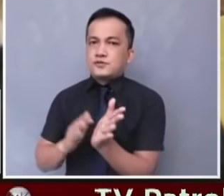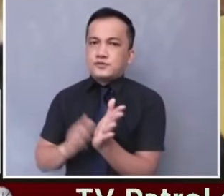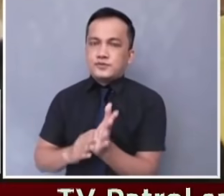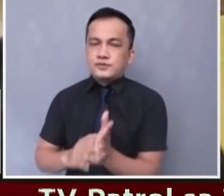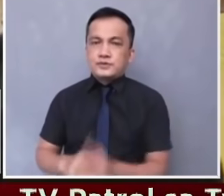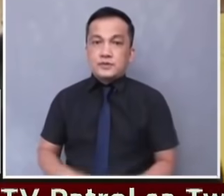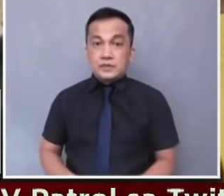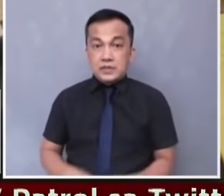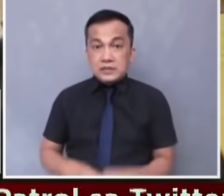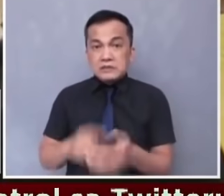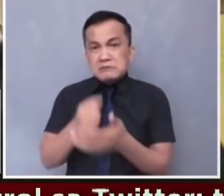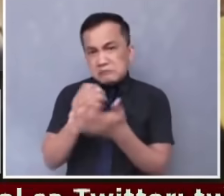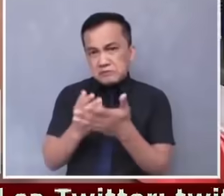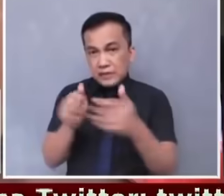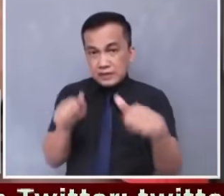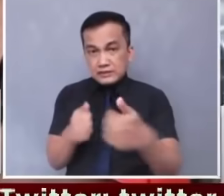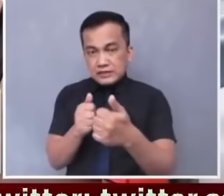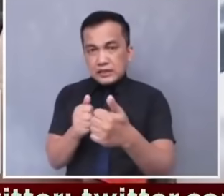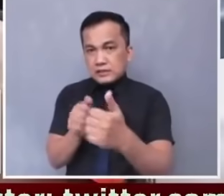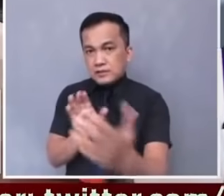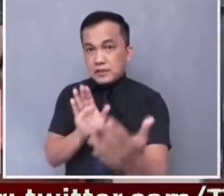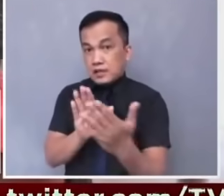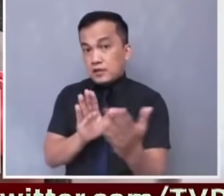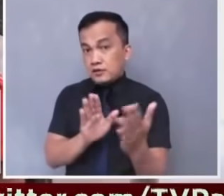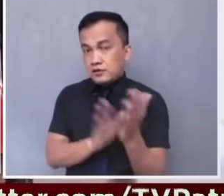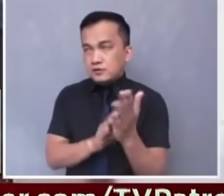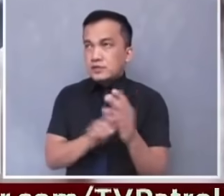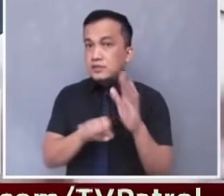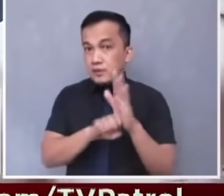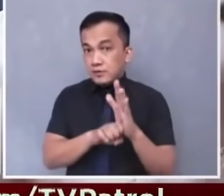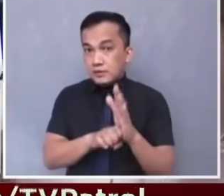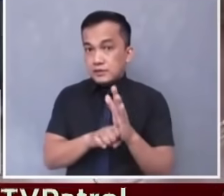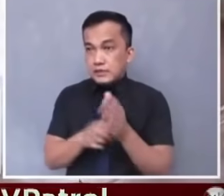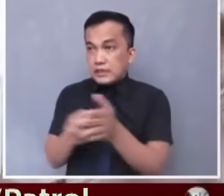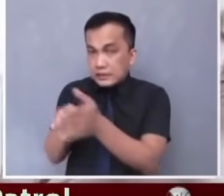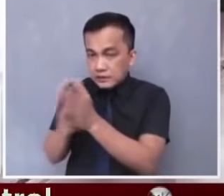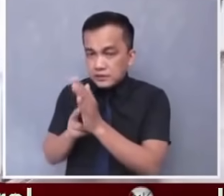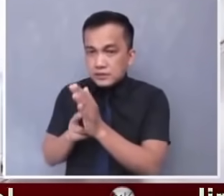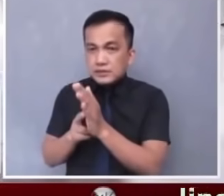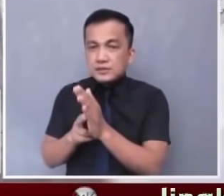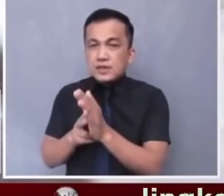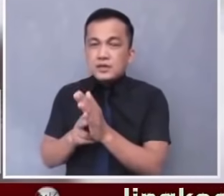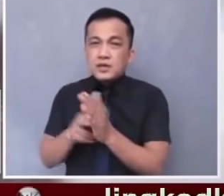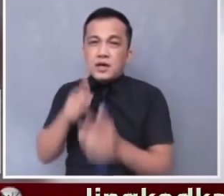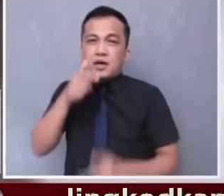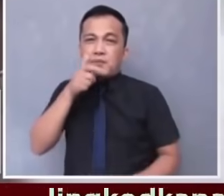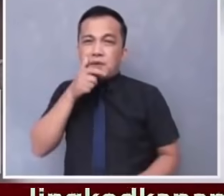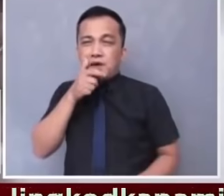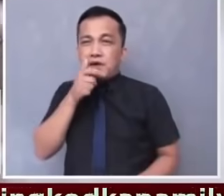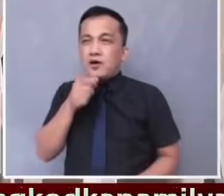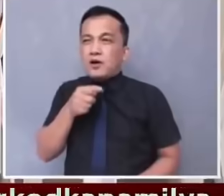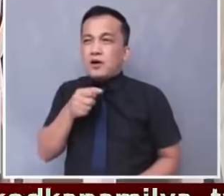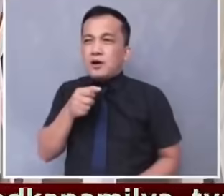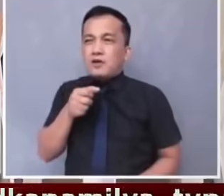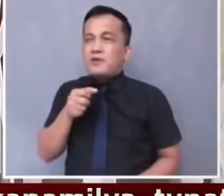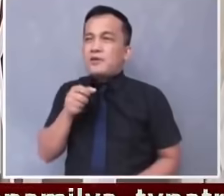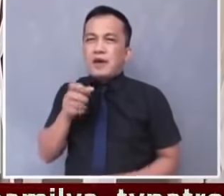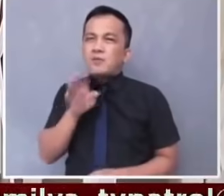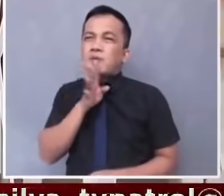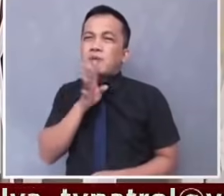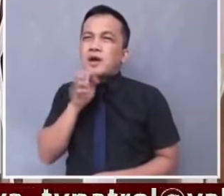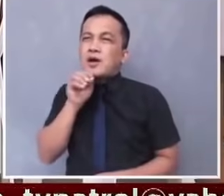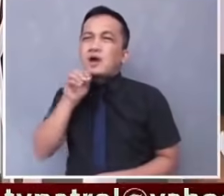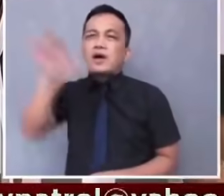pagsubok namang kinaharap ang paaralan, gaya ng hiling nilang lapel mic para mas magkarinigan sa klase.